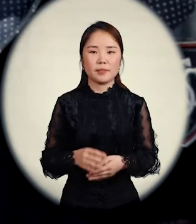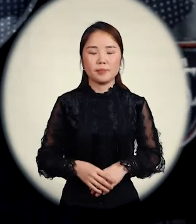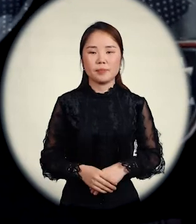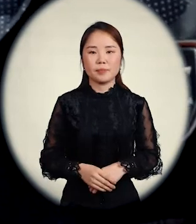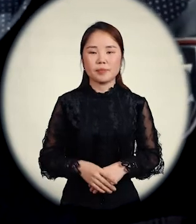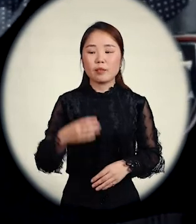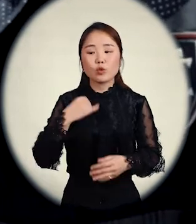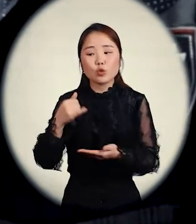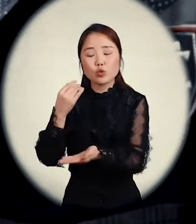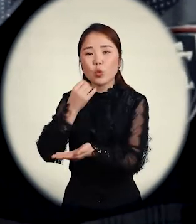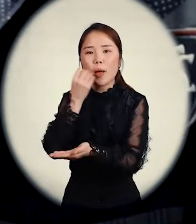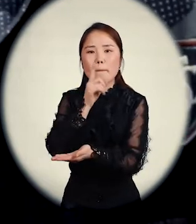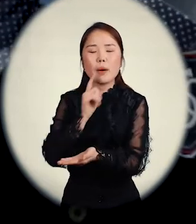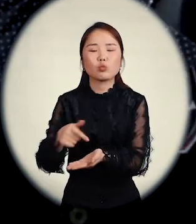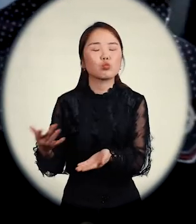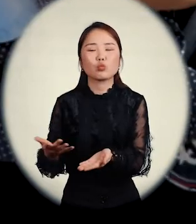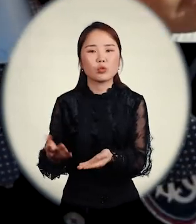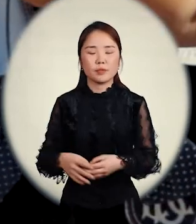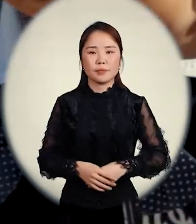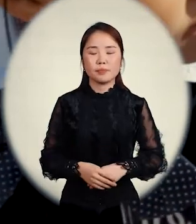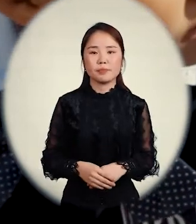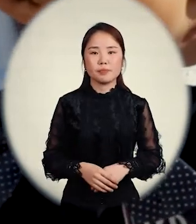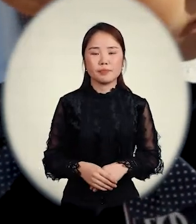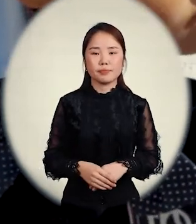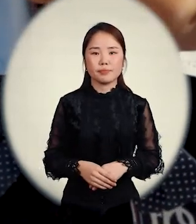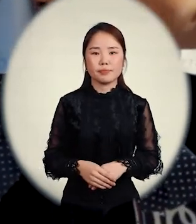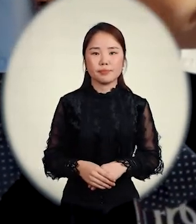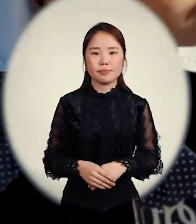За, мидо юу гэж хэлмээр байна тэр хүмүүстүүдэд хандаж ялхэд?